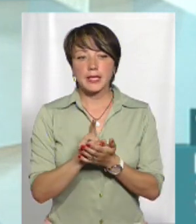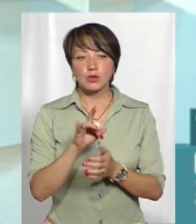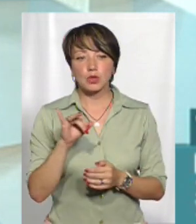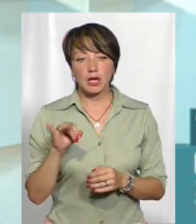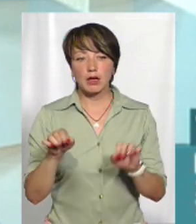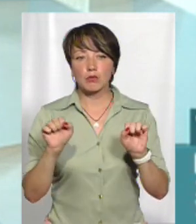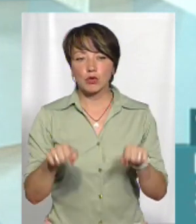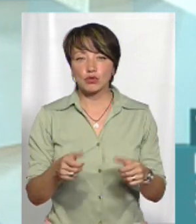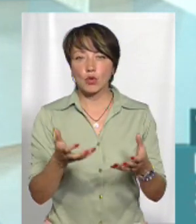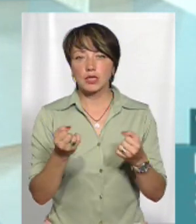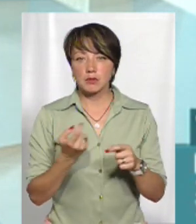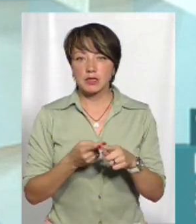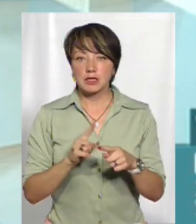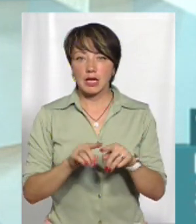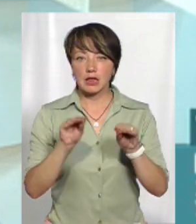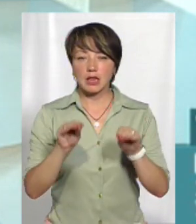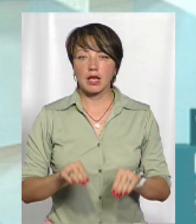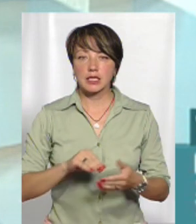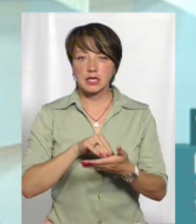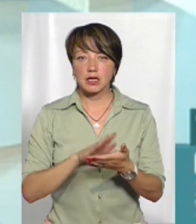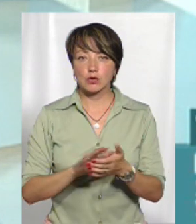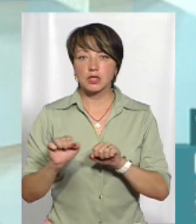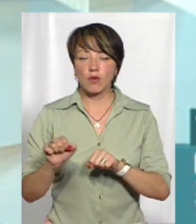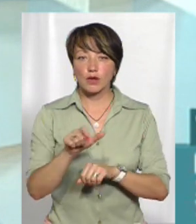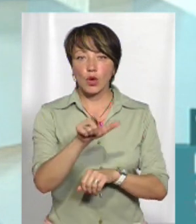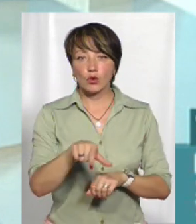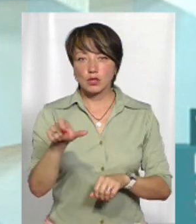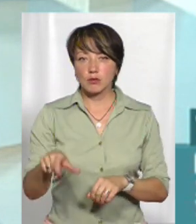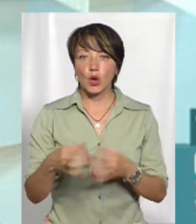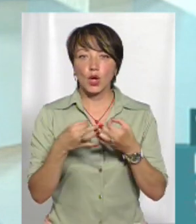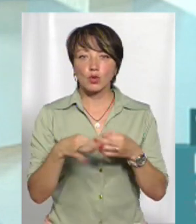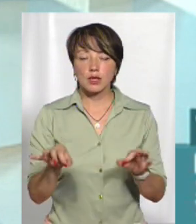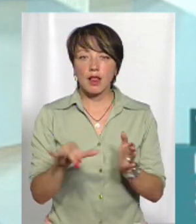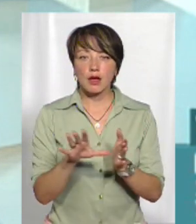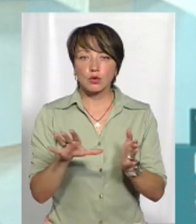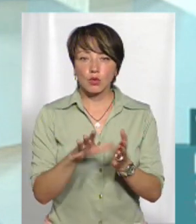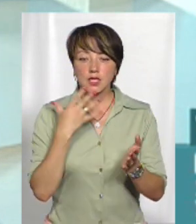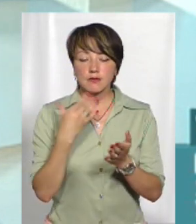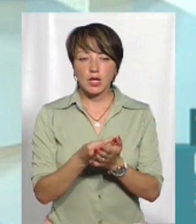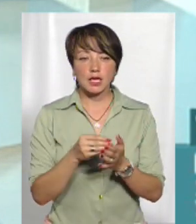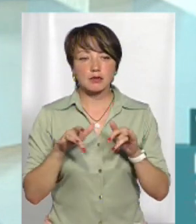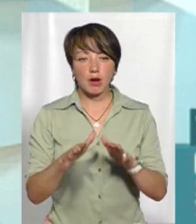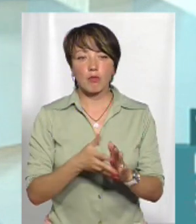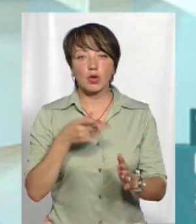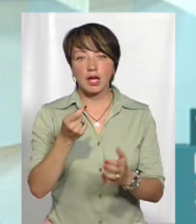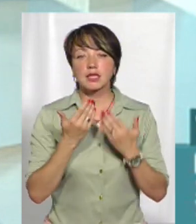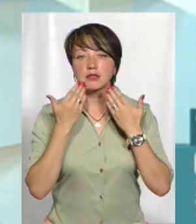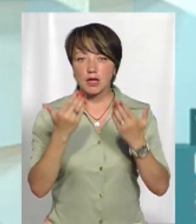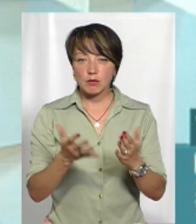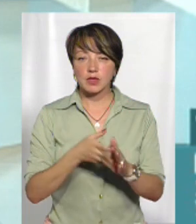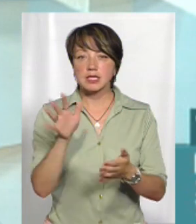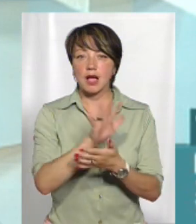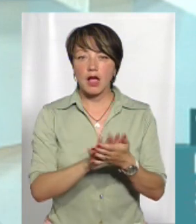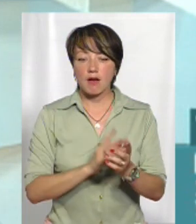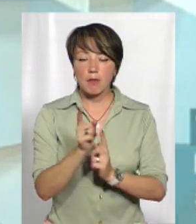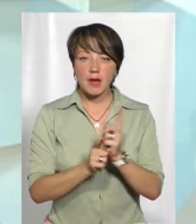Пенсіонери можуть отримати дані з реєстру застрахованих осіб, доступ до електронної пенсійної своєї справи, подати звернення, подати